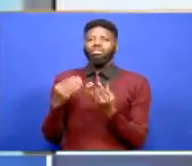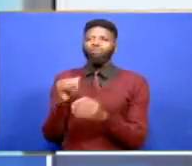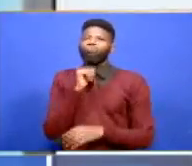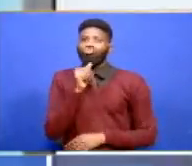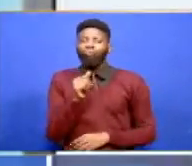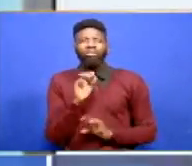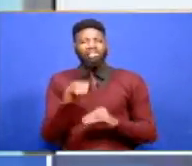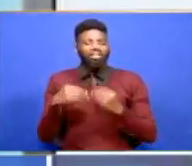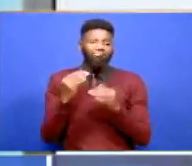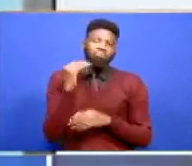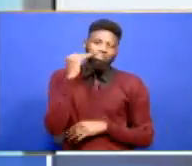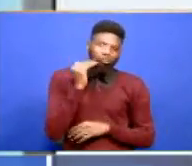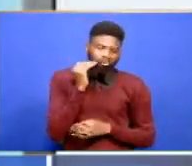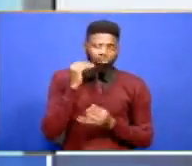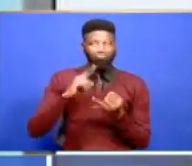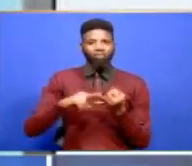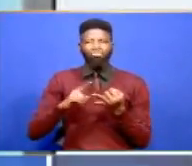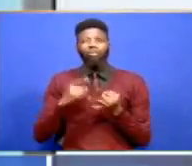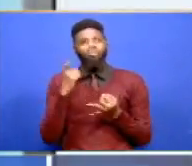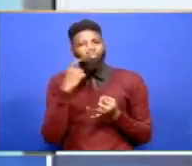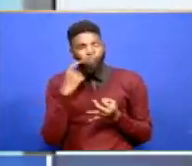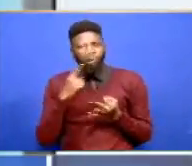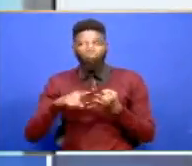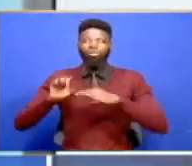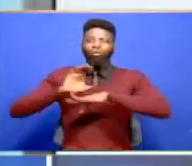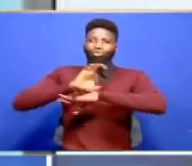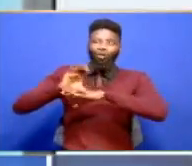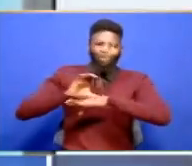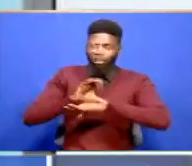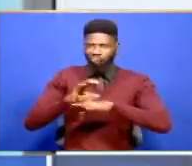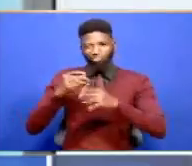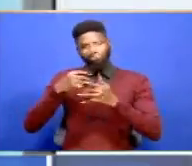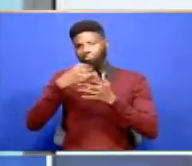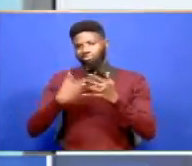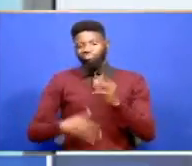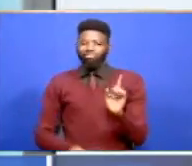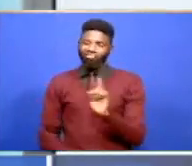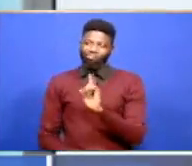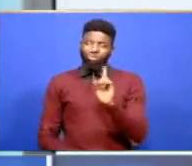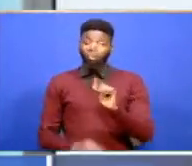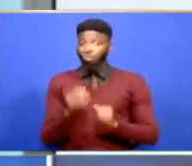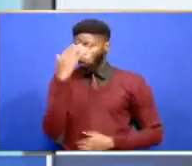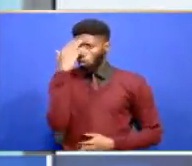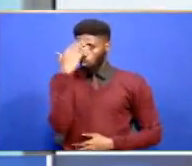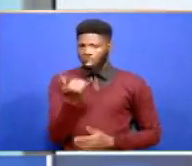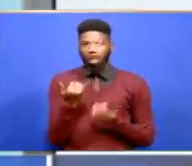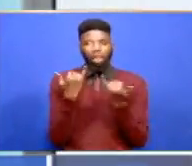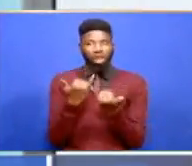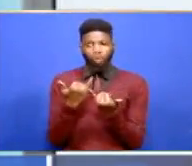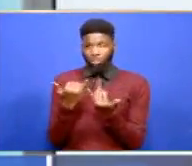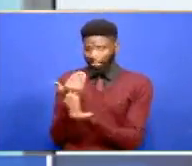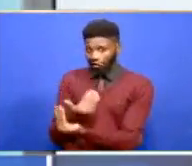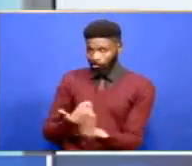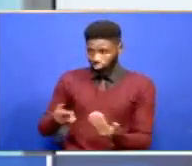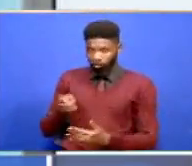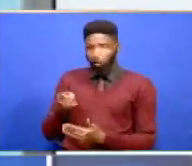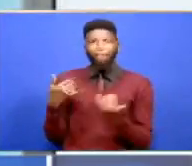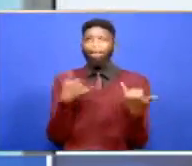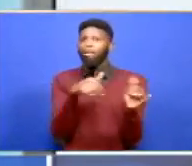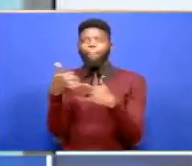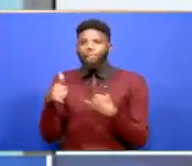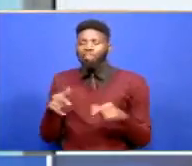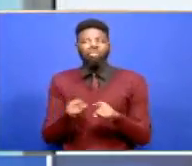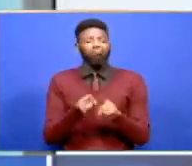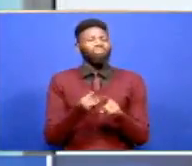kama biscuit, sweets, chocolates na vitu kama hizo, kwa sababu kwa hivi sasa hao watoto hawachezi kama